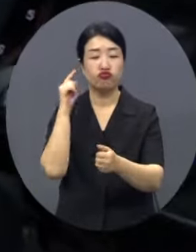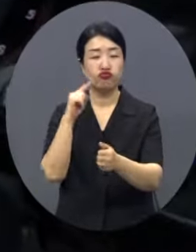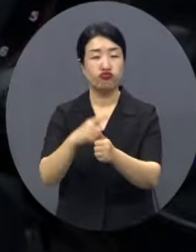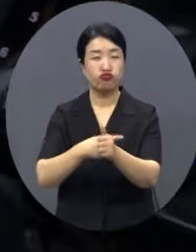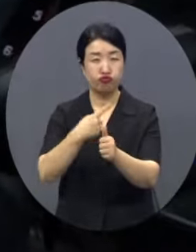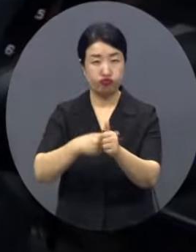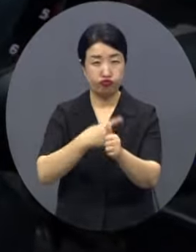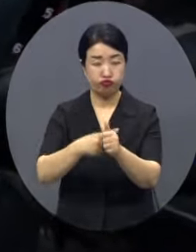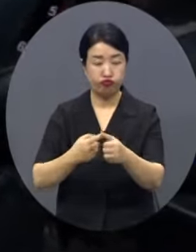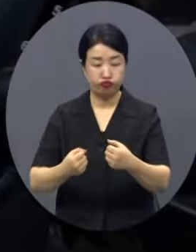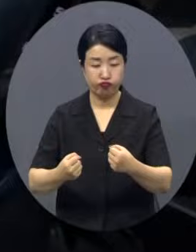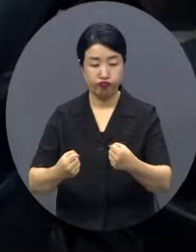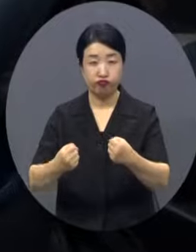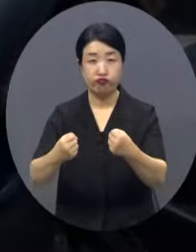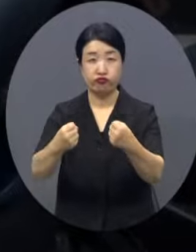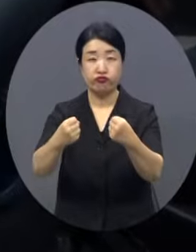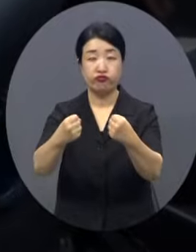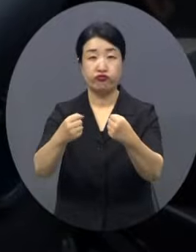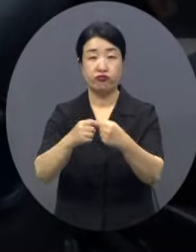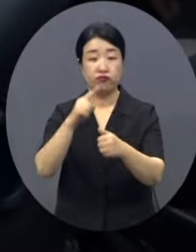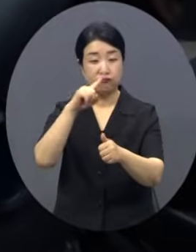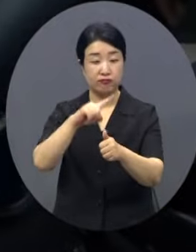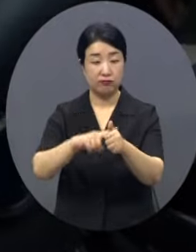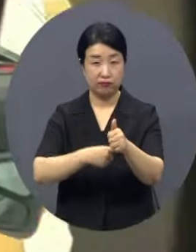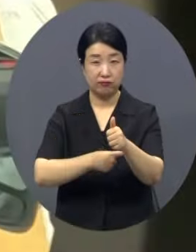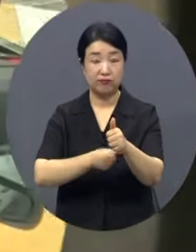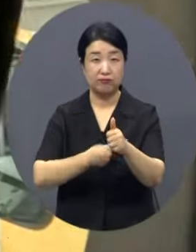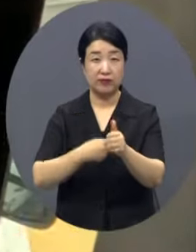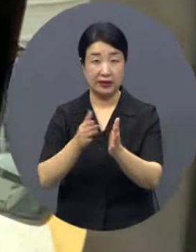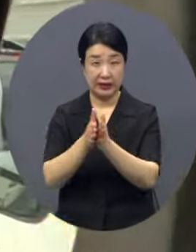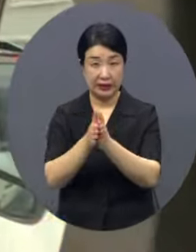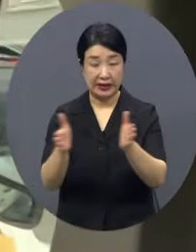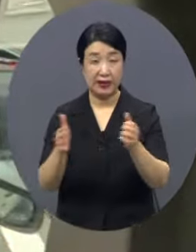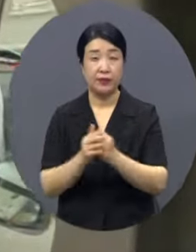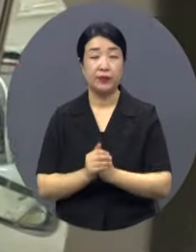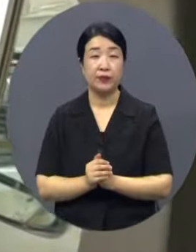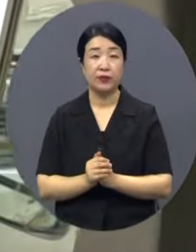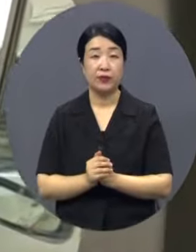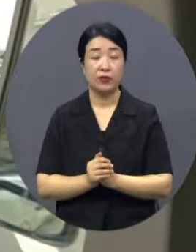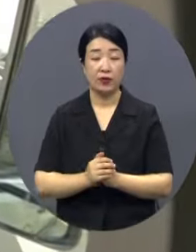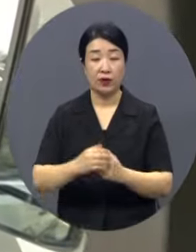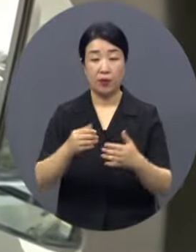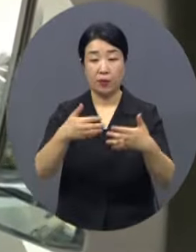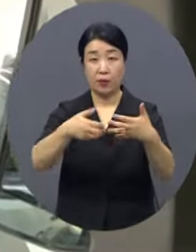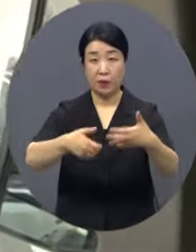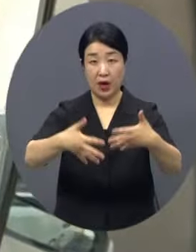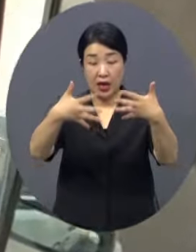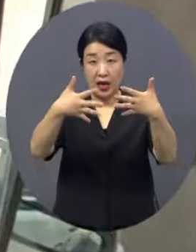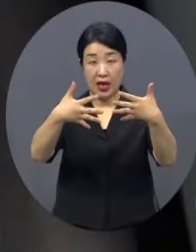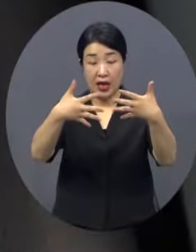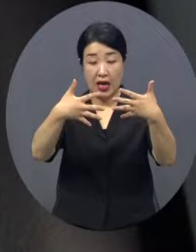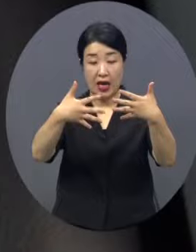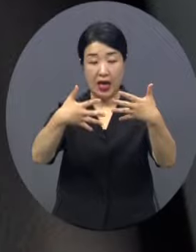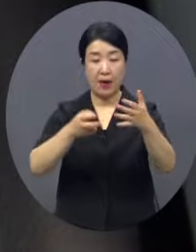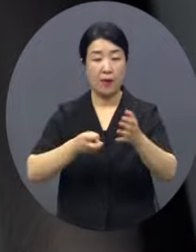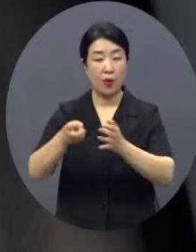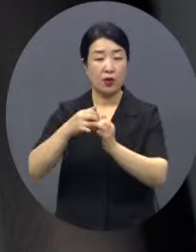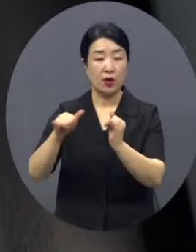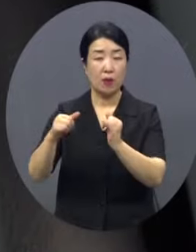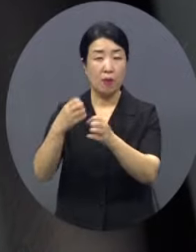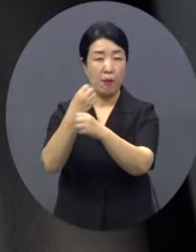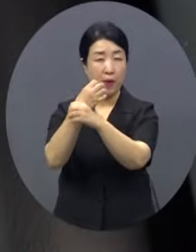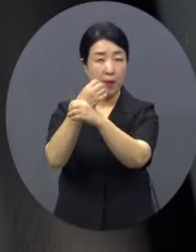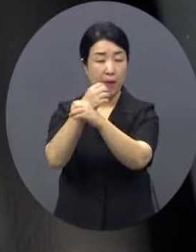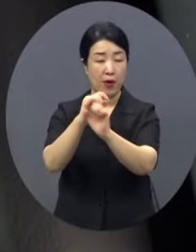움직입니다. 자율주행을 시작합니다. 차량 곳곳에 설치된 화면에는 주변 자동차와 보행자, 교통신호